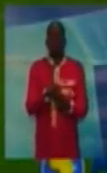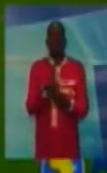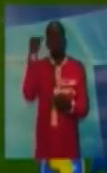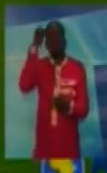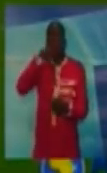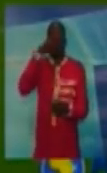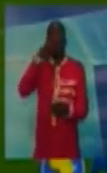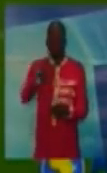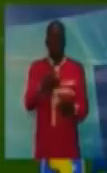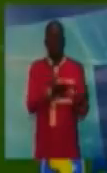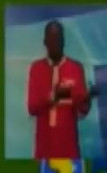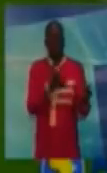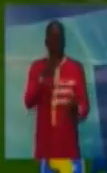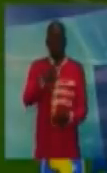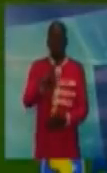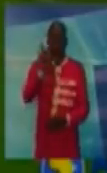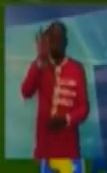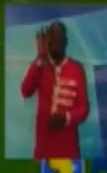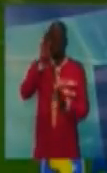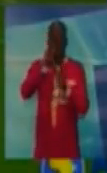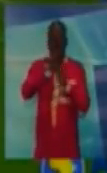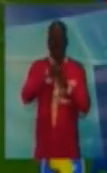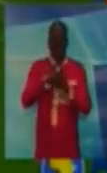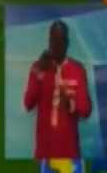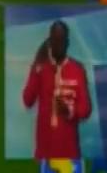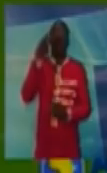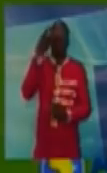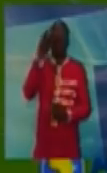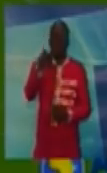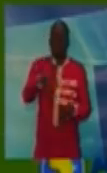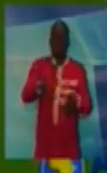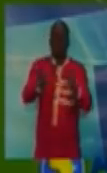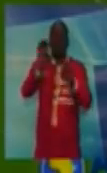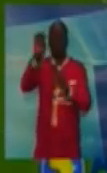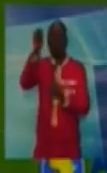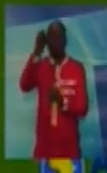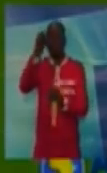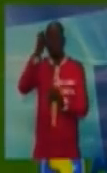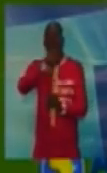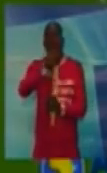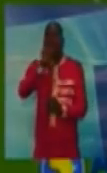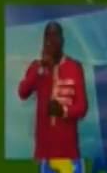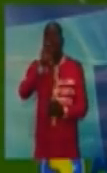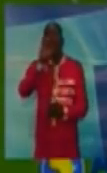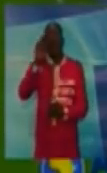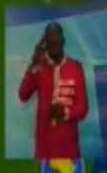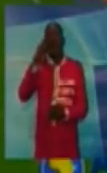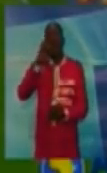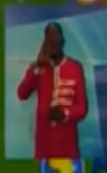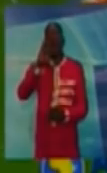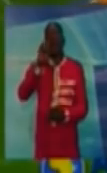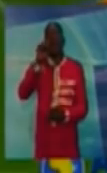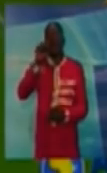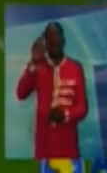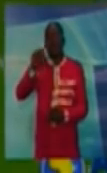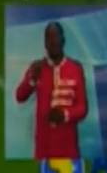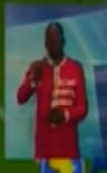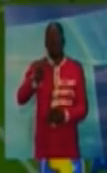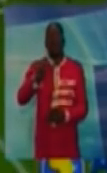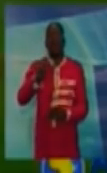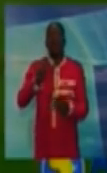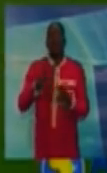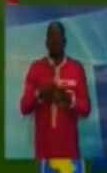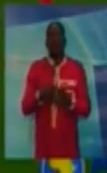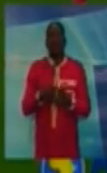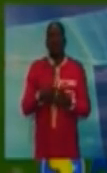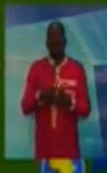Il faut attendre la 37e minute pour voir une véritable opportunité des Warriors. Ils ont joué rapidement, il n'y a pas de position de hors-jeu, il aurait pu frapper